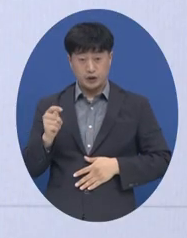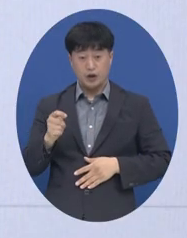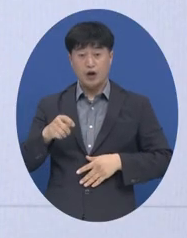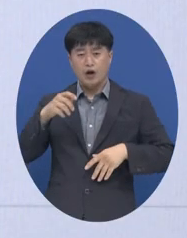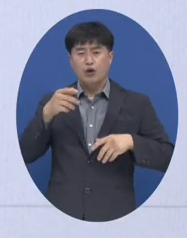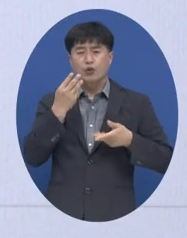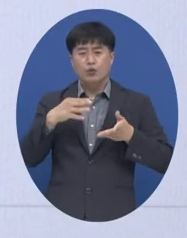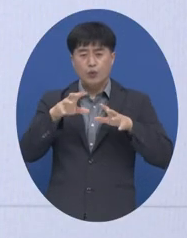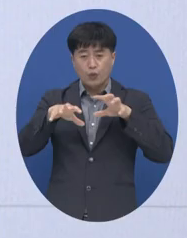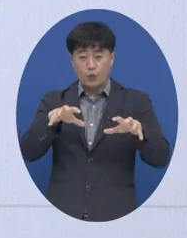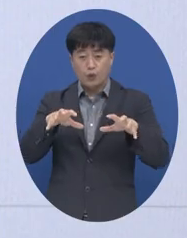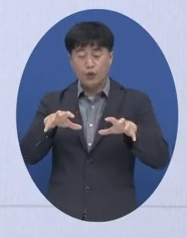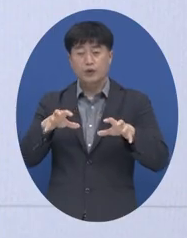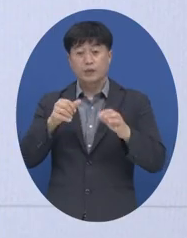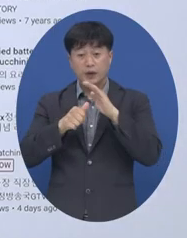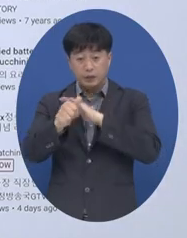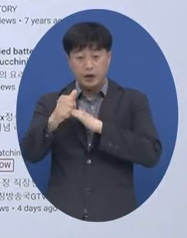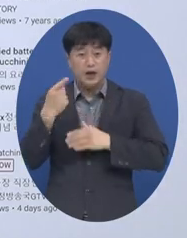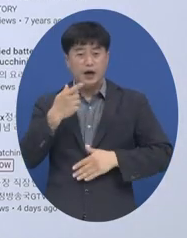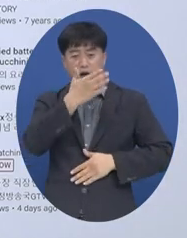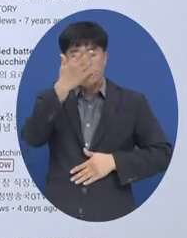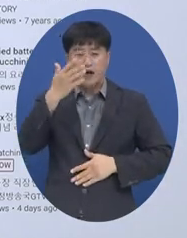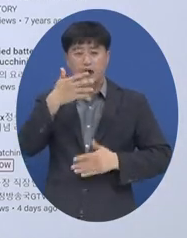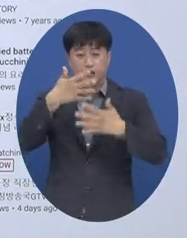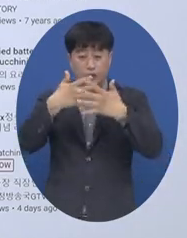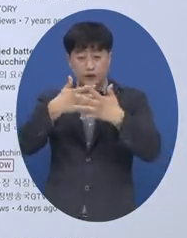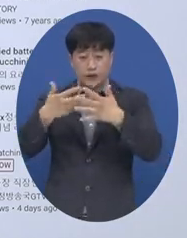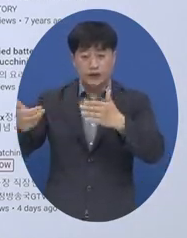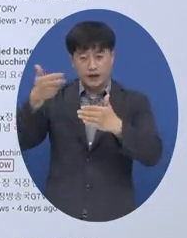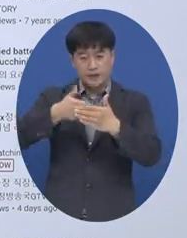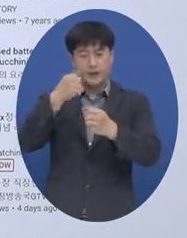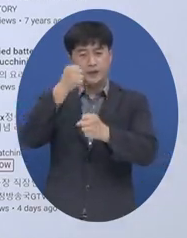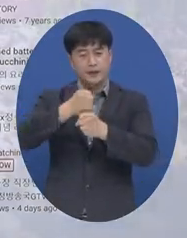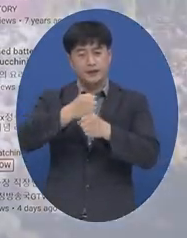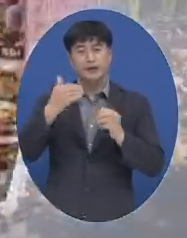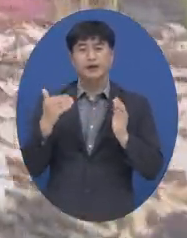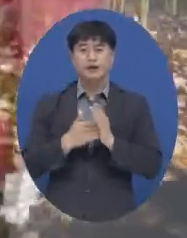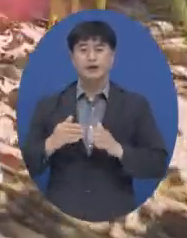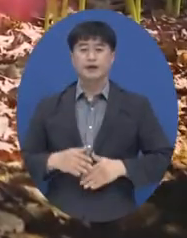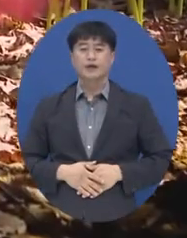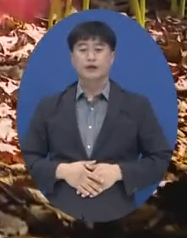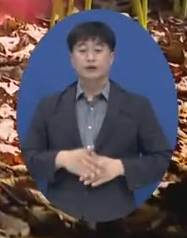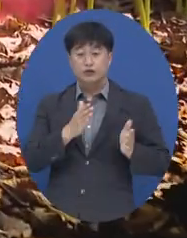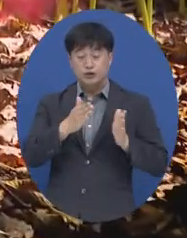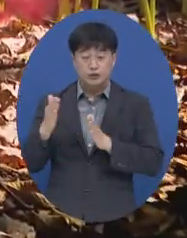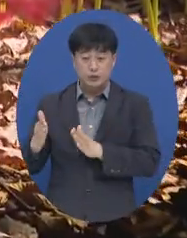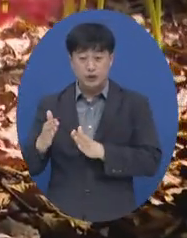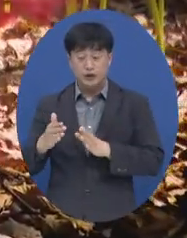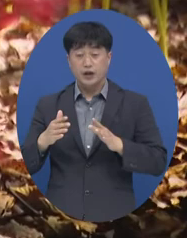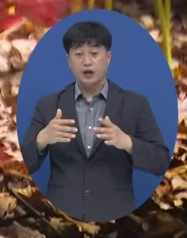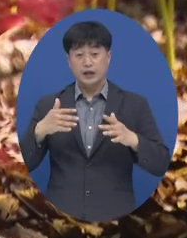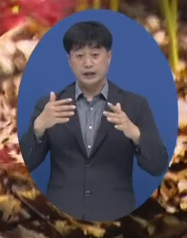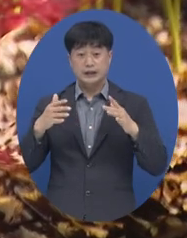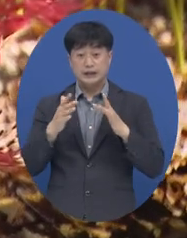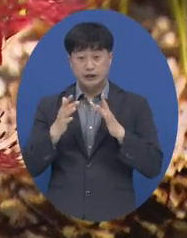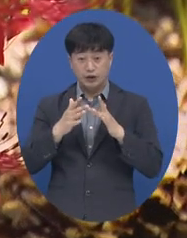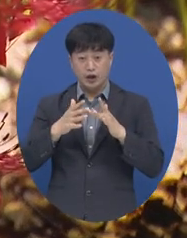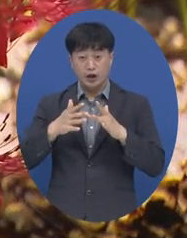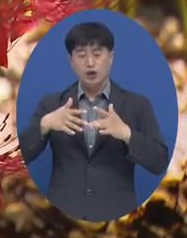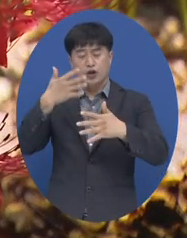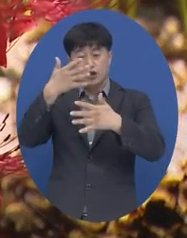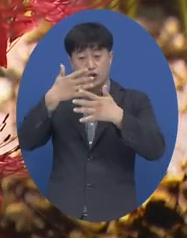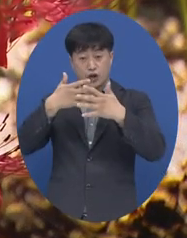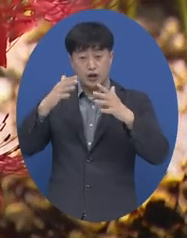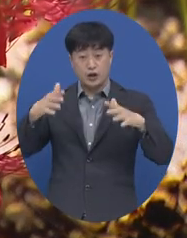경기도의 구석구석을 찾아 아름다운 영상으로 자연을 담아 완성했습니다. 준비된 랜선 가을 나들이